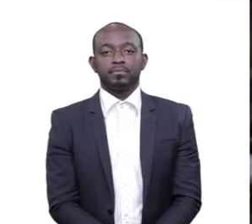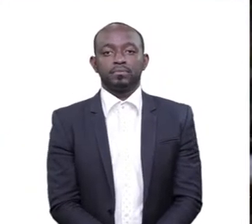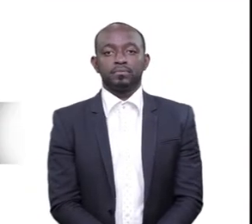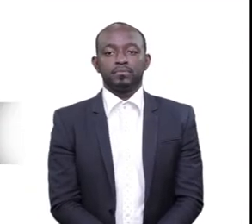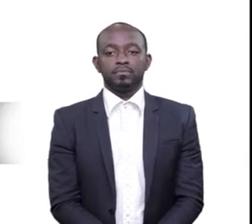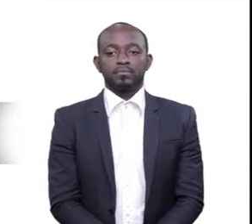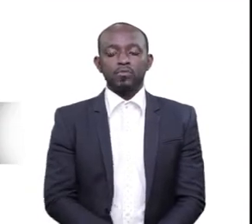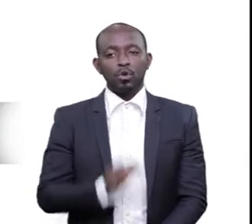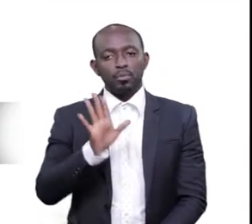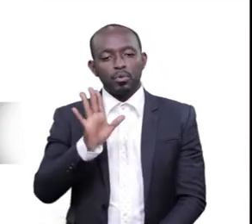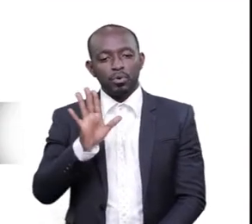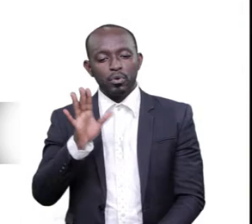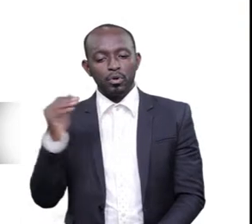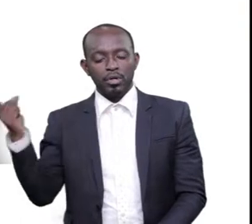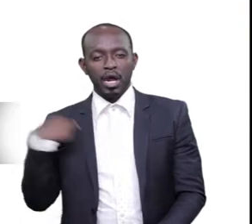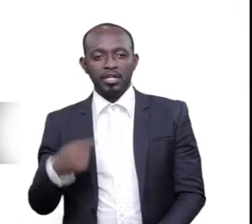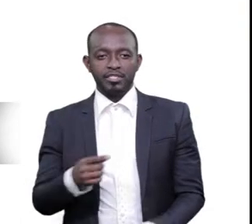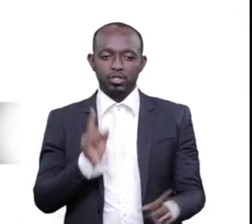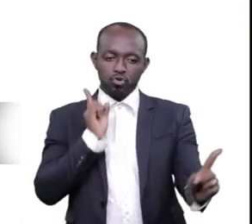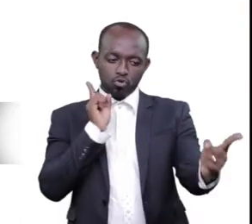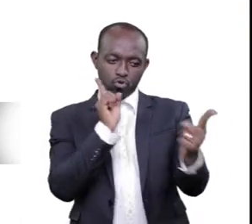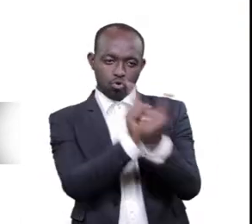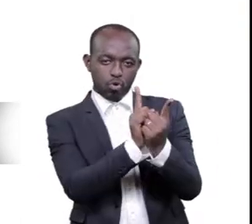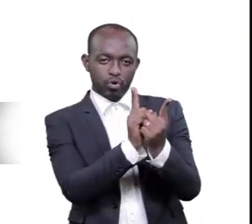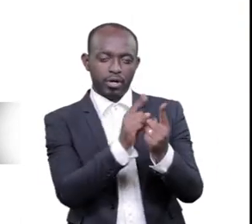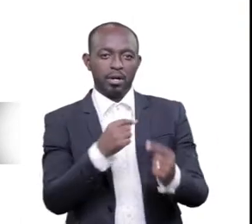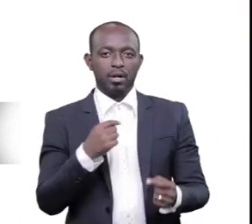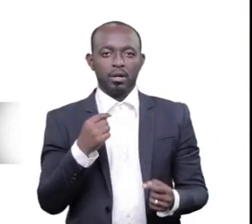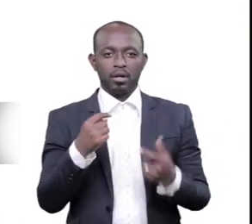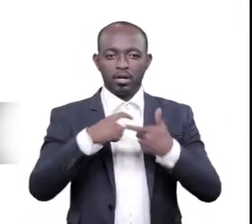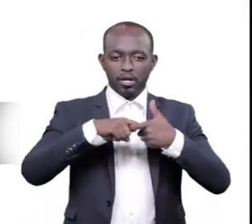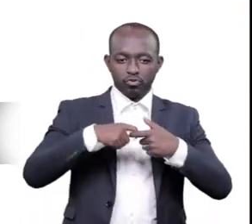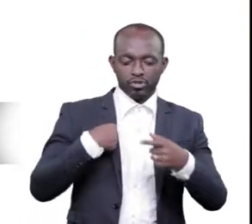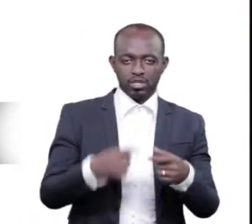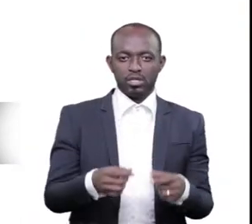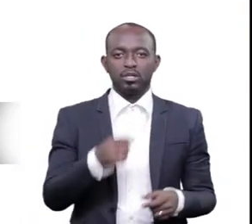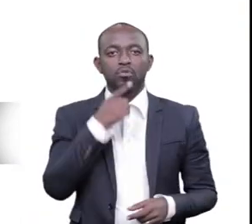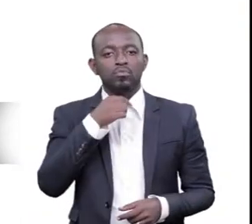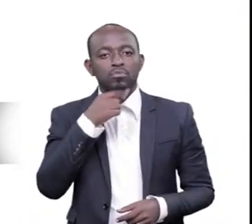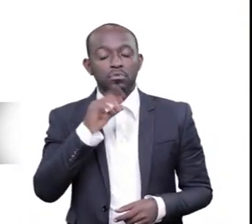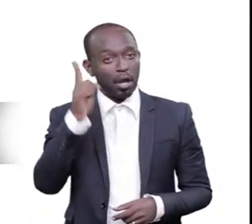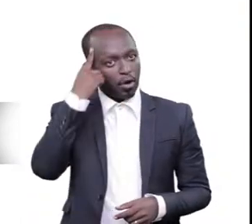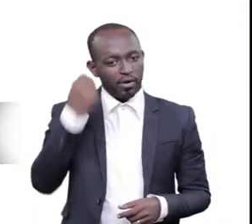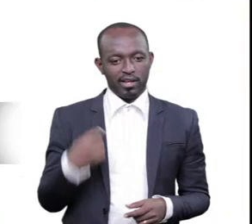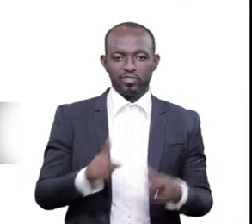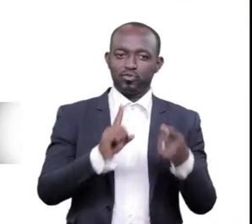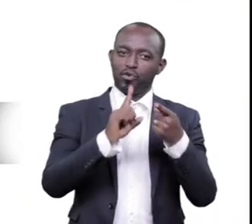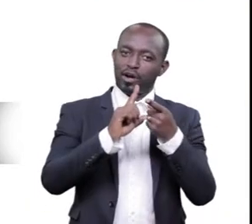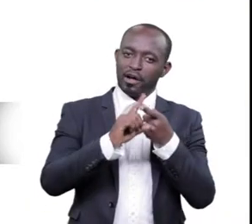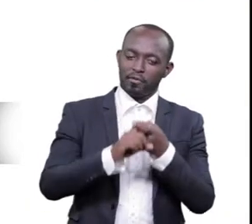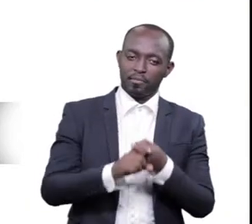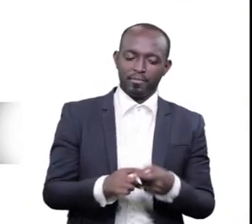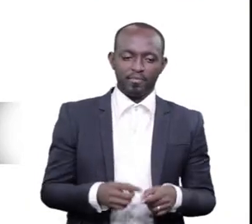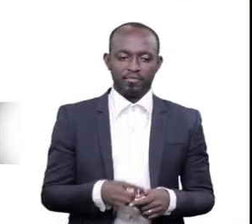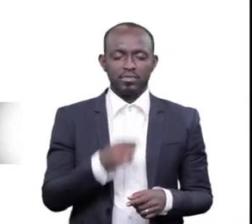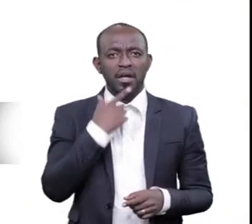ubwo naje guhura n'inshuti y'umugabo sinarinzi ko ari umugabo narinzi ko ari umusore